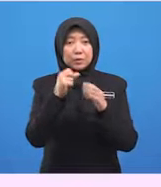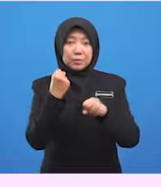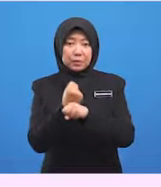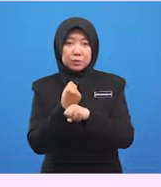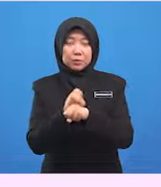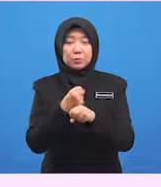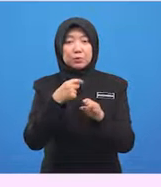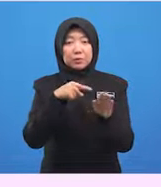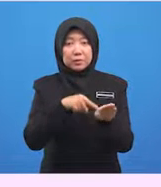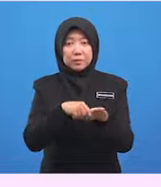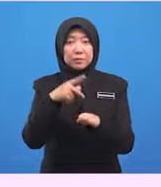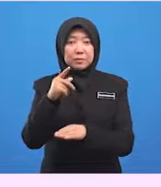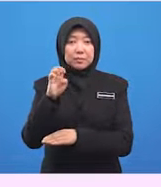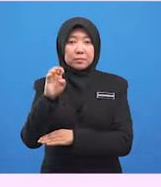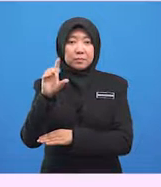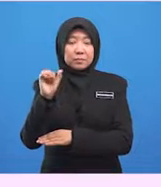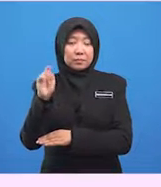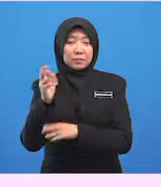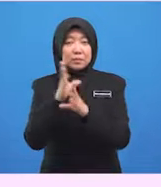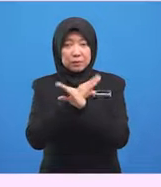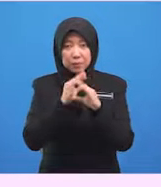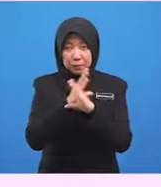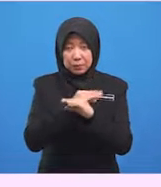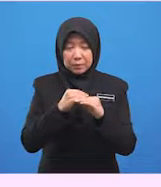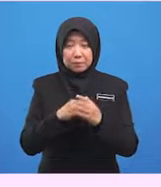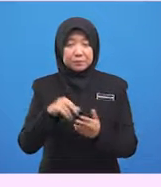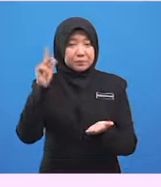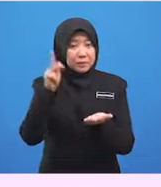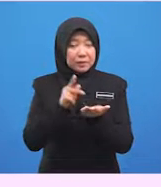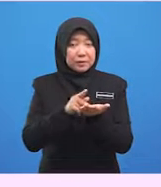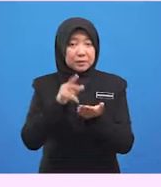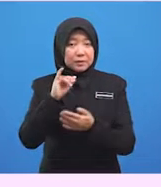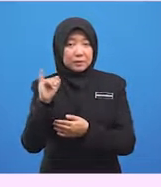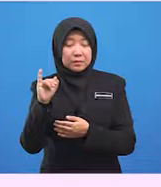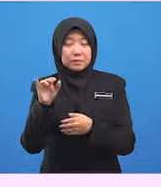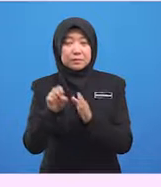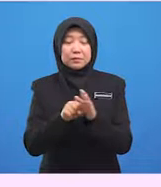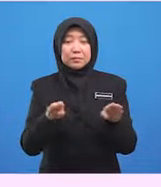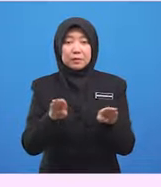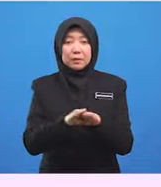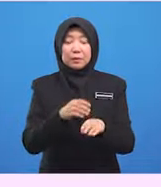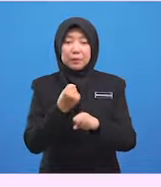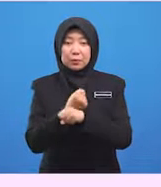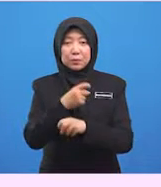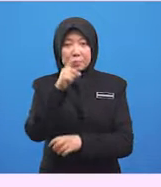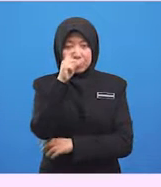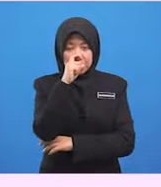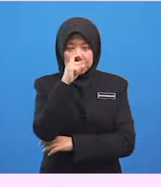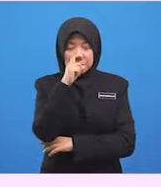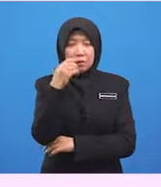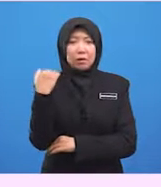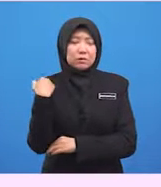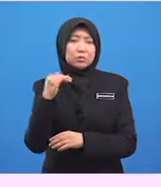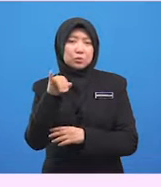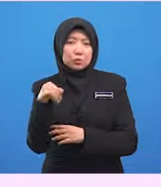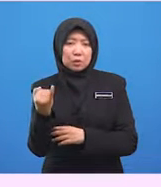di kelabit Highland Sarawak yang dikenali sebagai batu patung ada